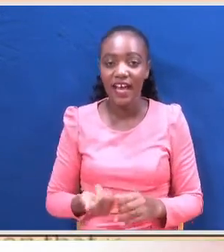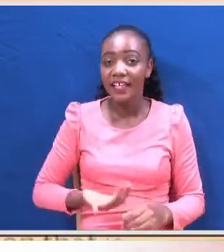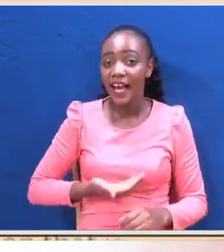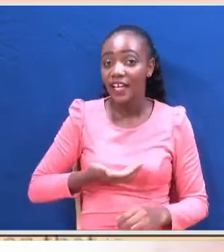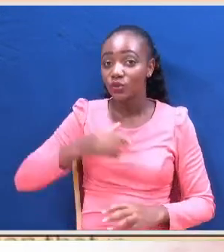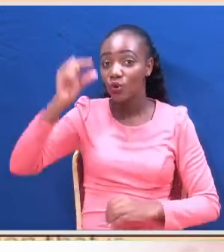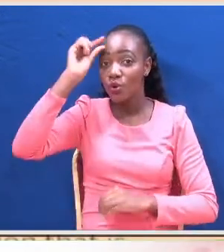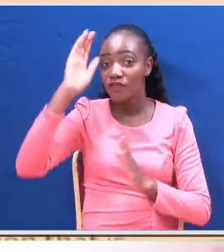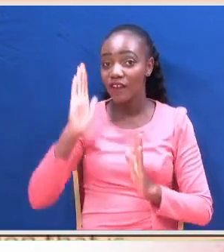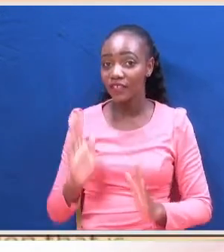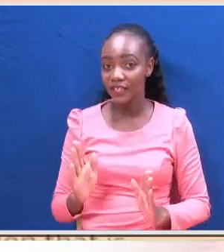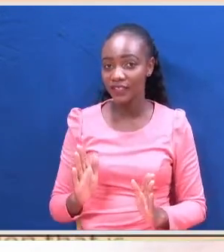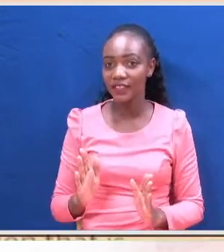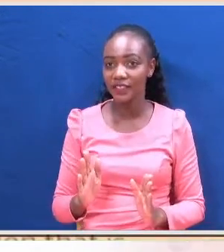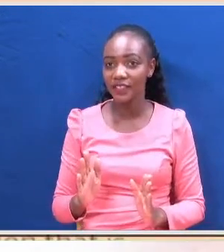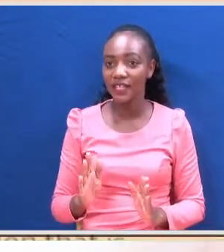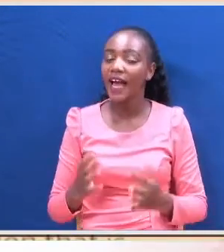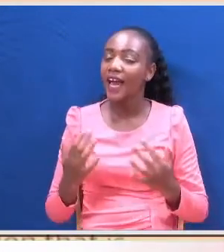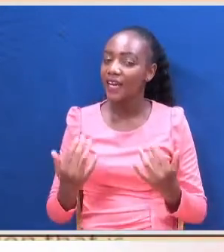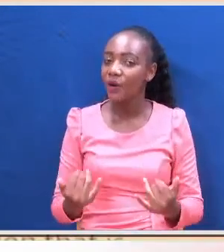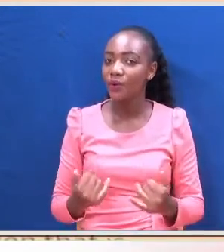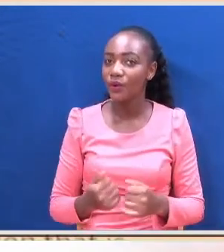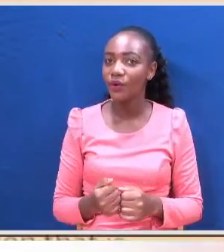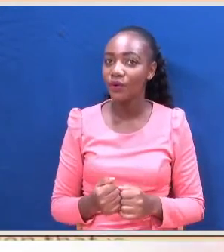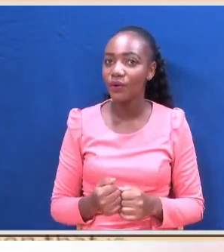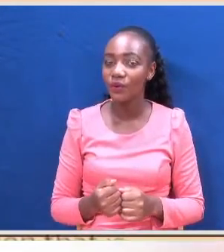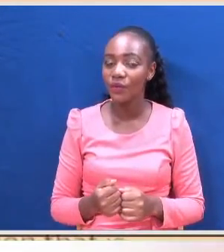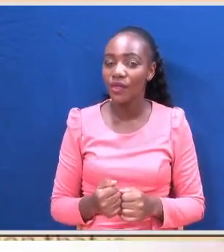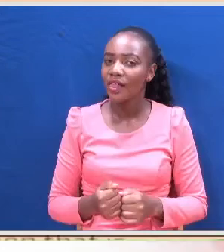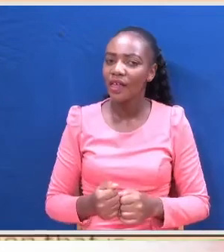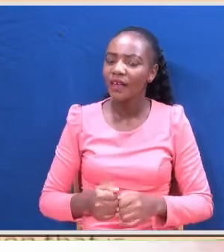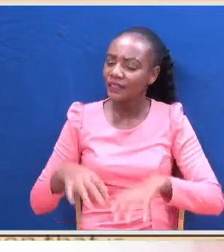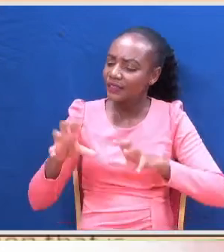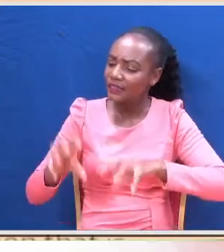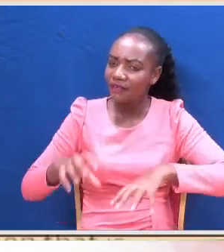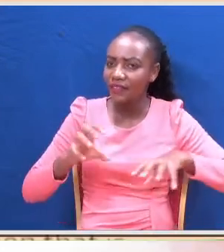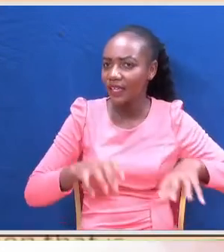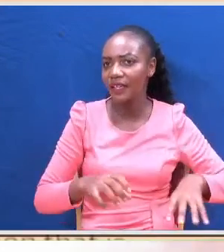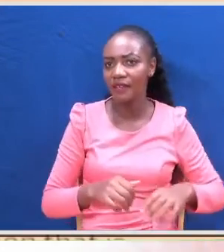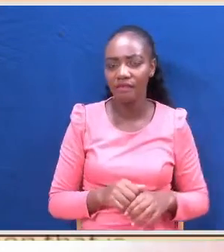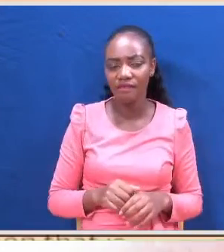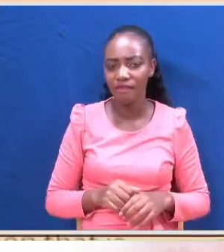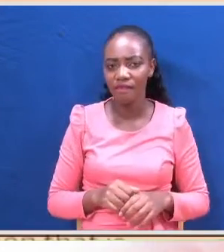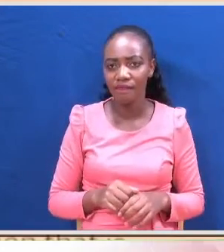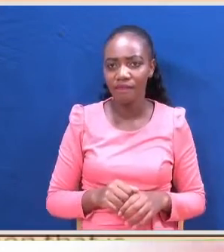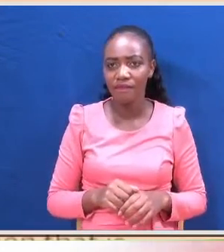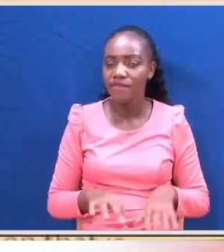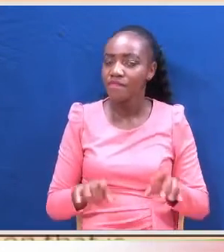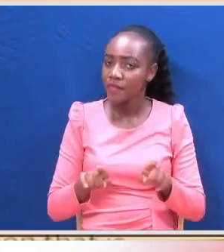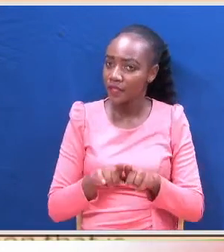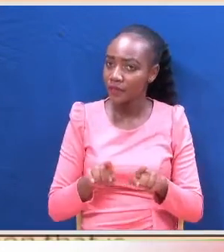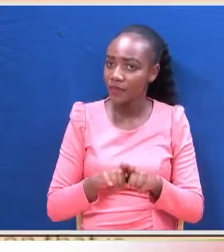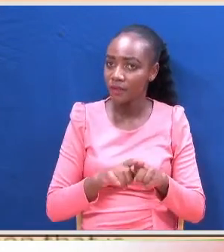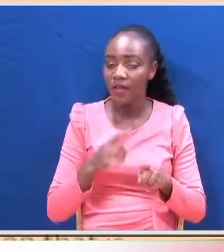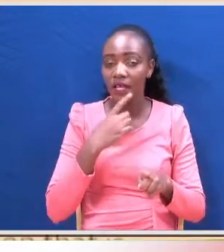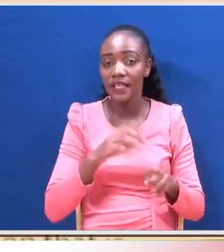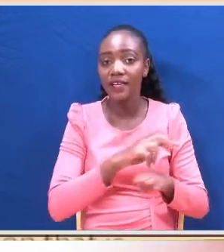Governors now strongly notifies the national